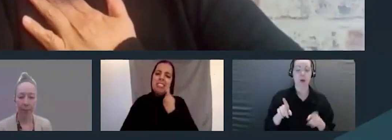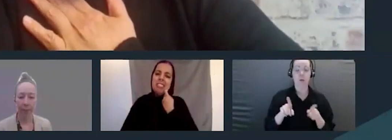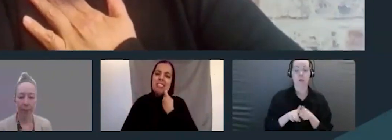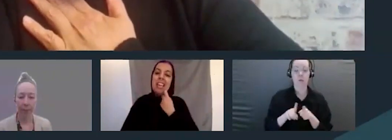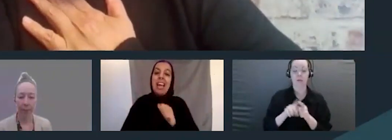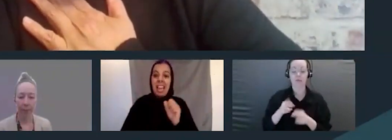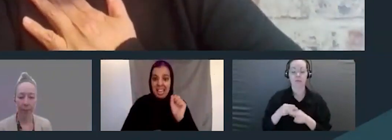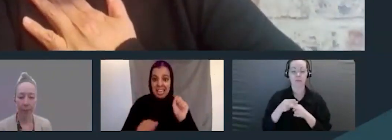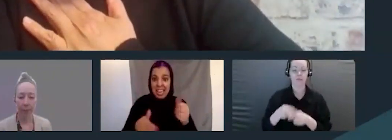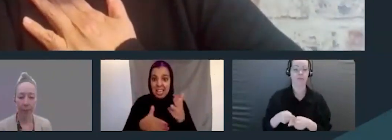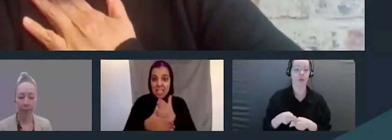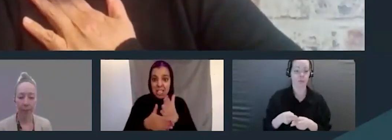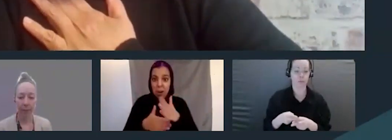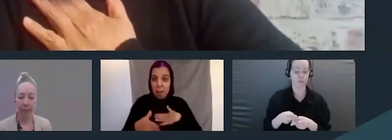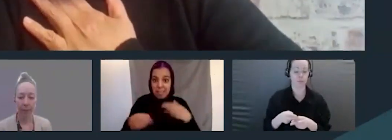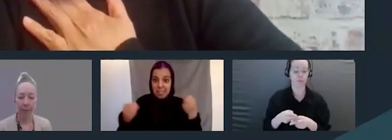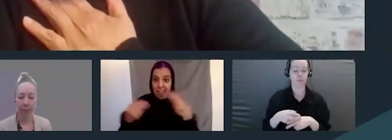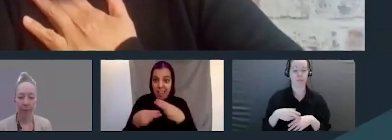ou